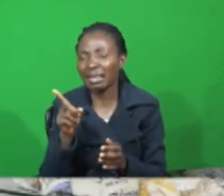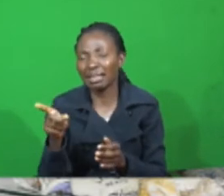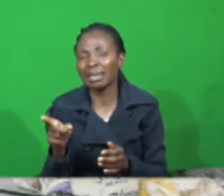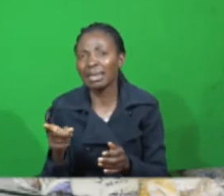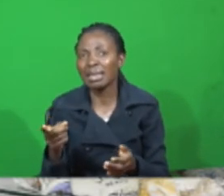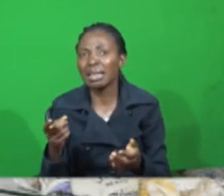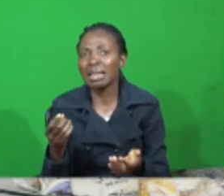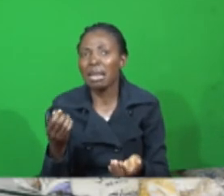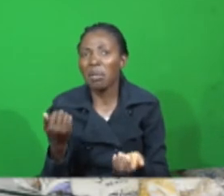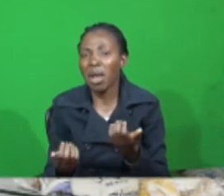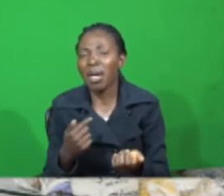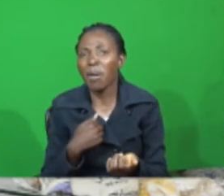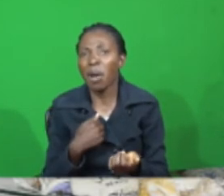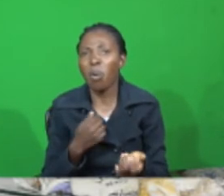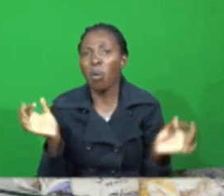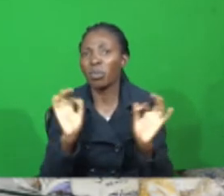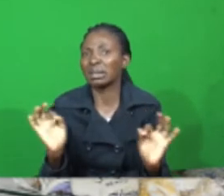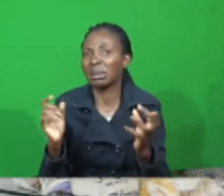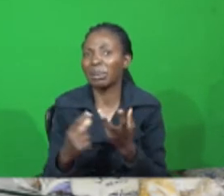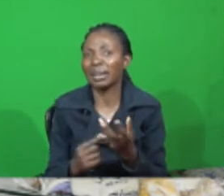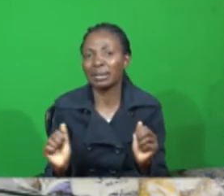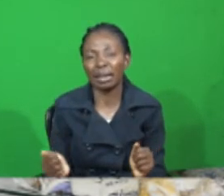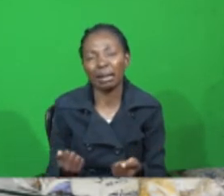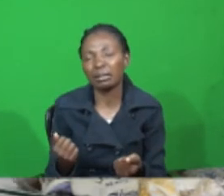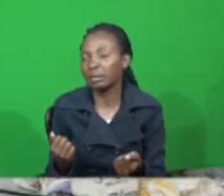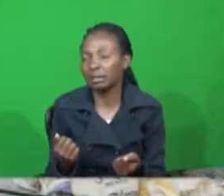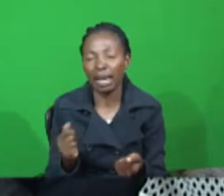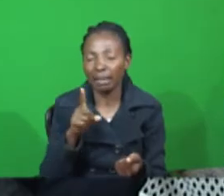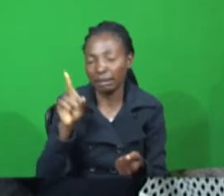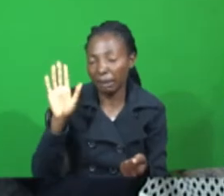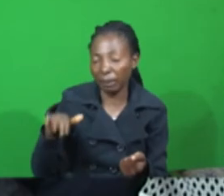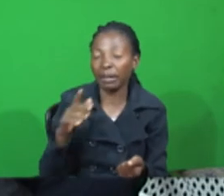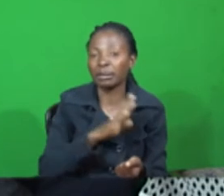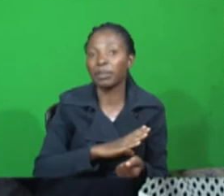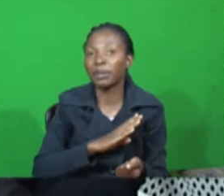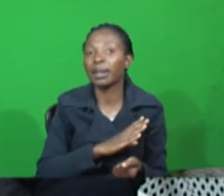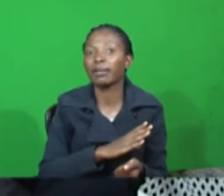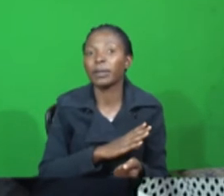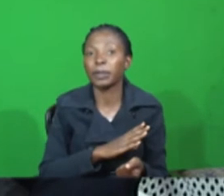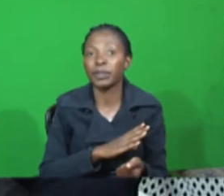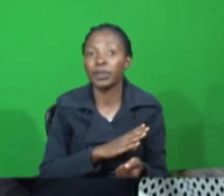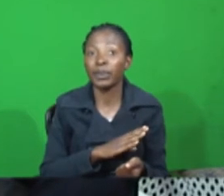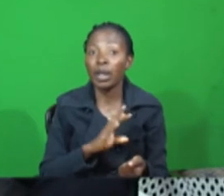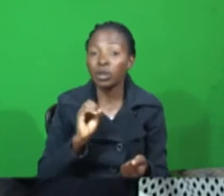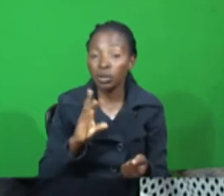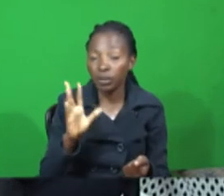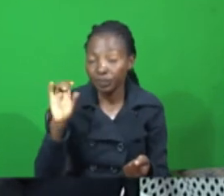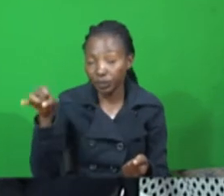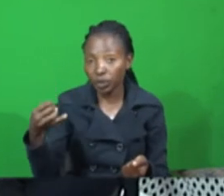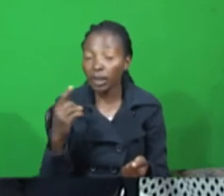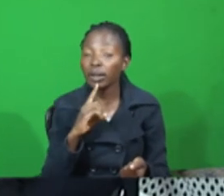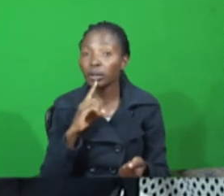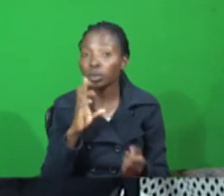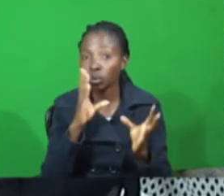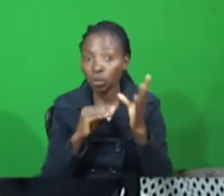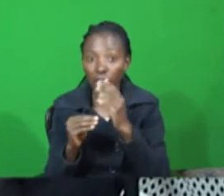kuti tizomboona baba wacho hamuna kubvira makavaona. Akahunhu kasingabude zvaka. Saka muri kunzwawo mukutaura kwaJudha kunyangwe